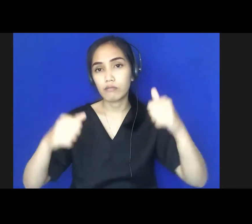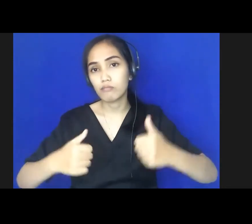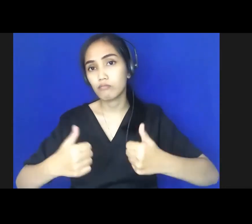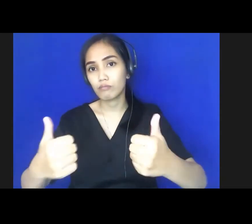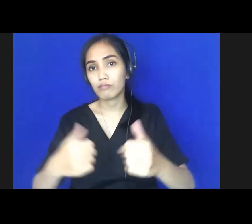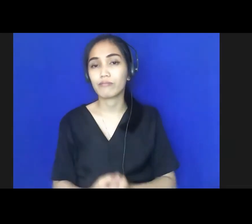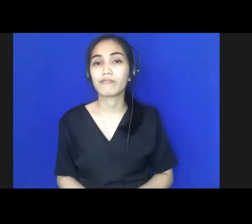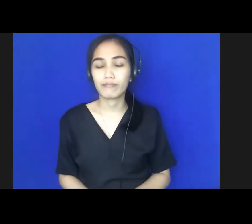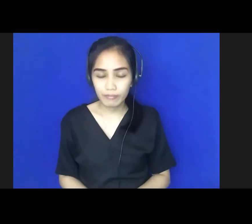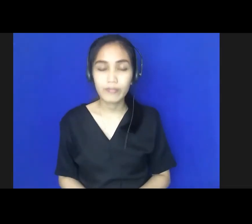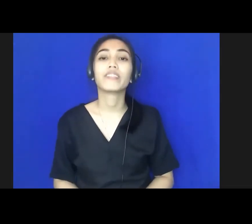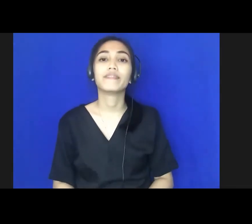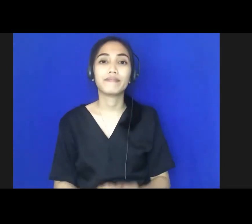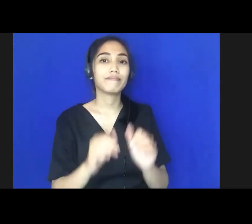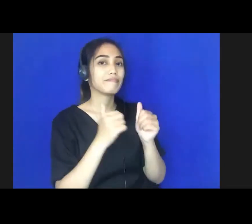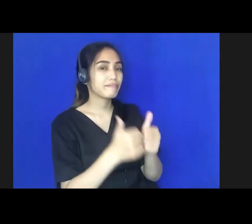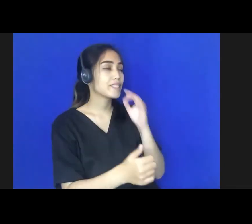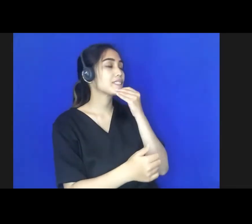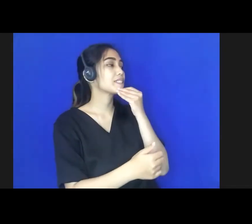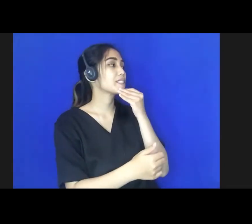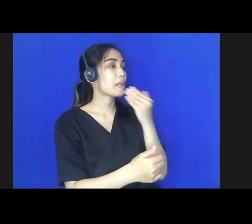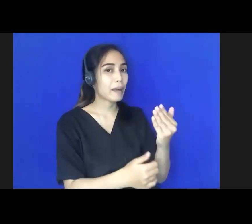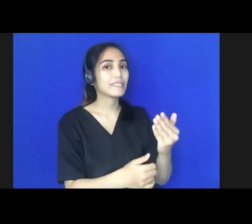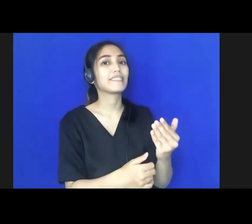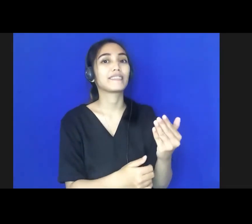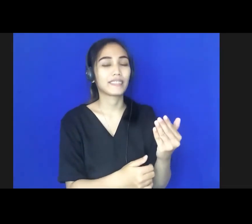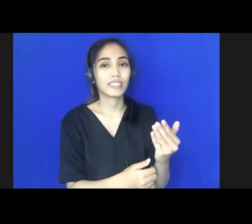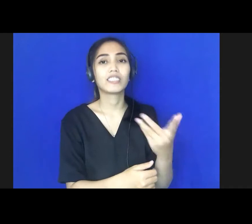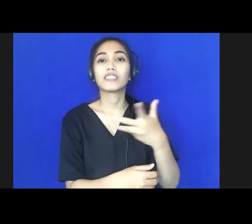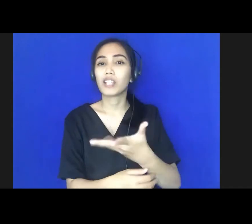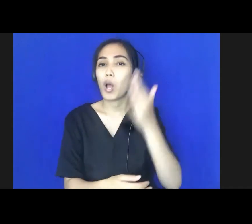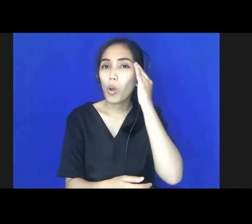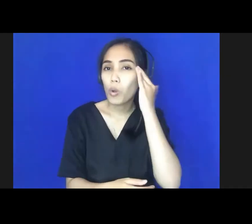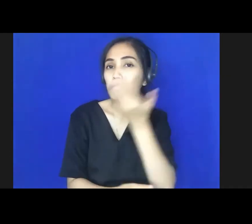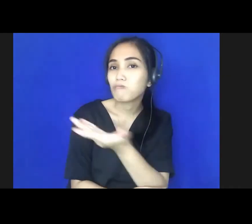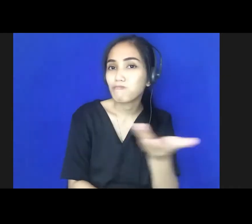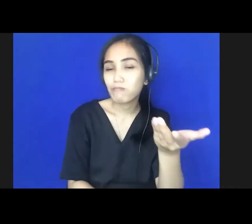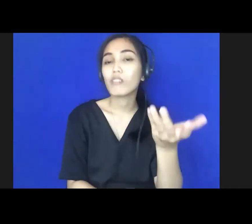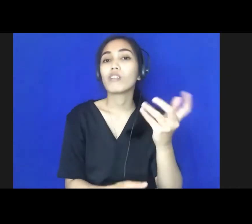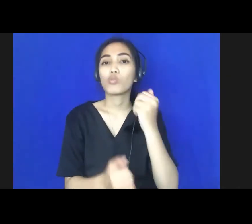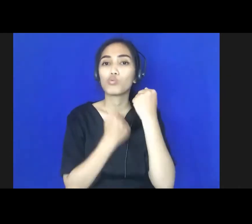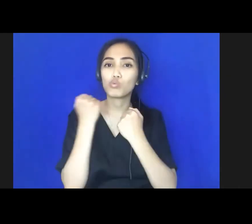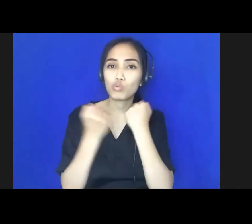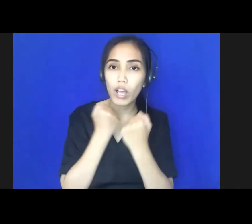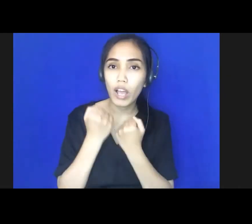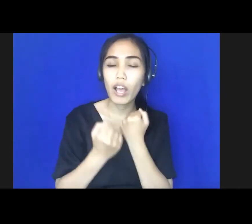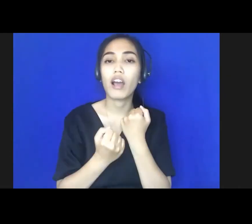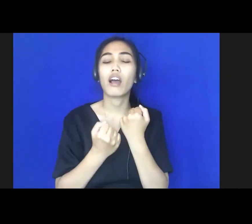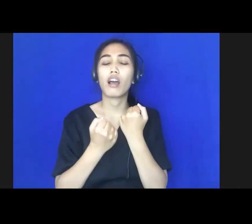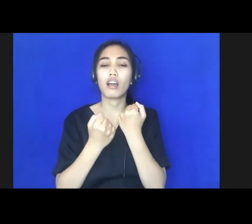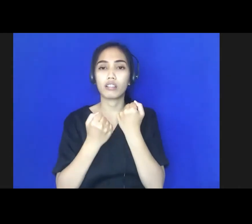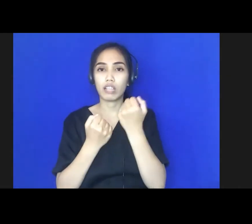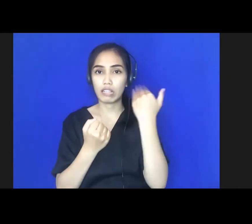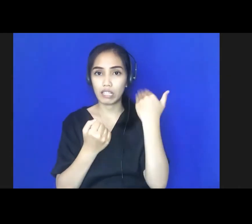Baik, silakan Ibu. Terima kasih. Ya, seperti kita ketahui bahwa upaya konvergensi yang tadi